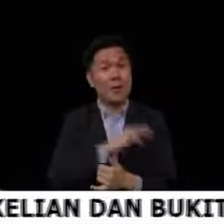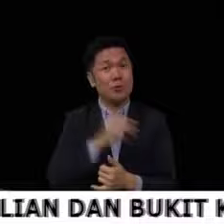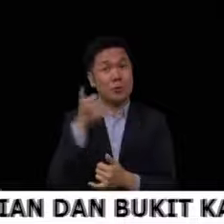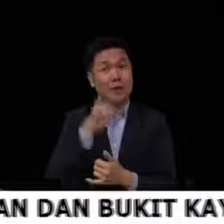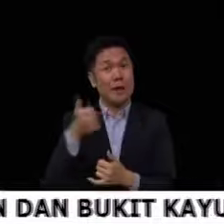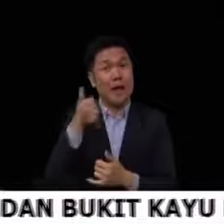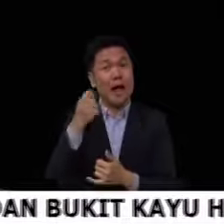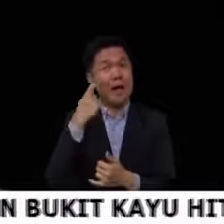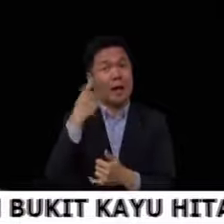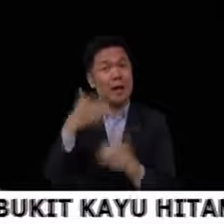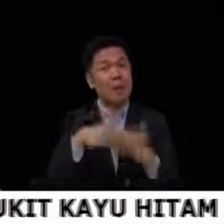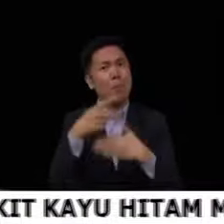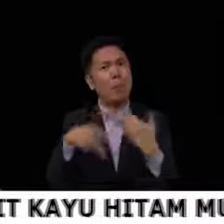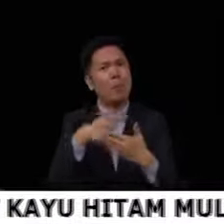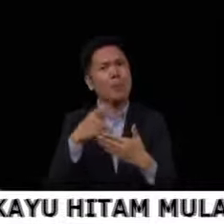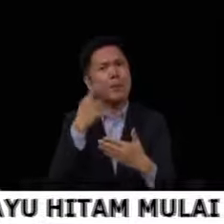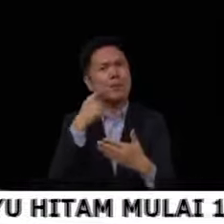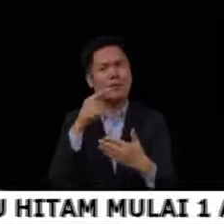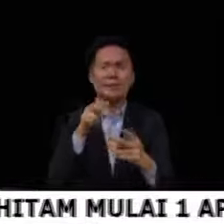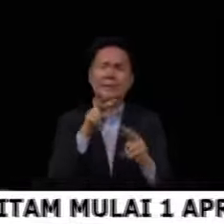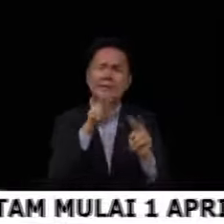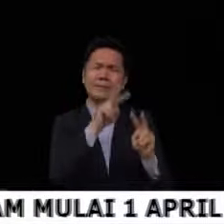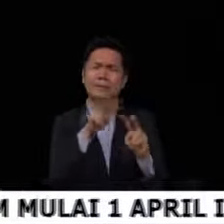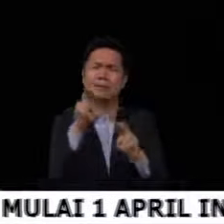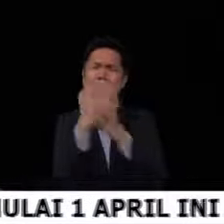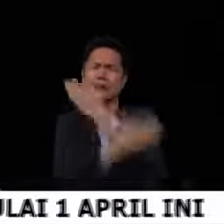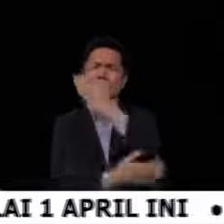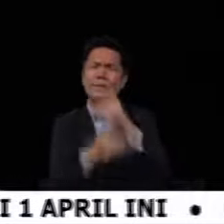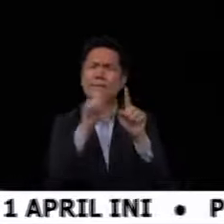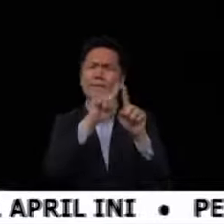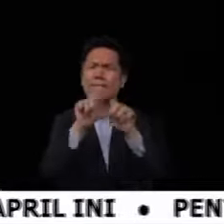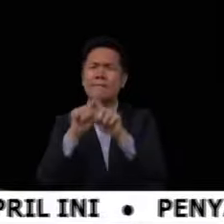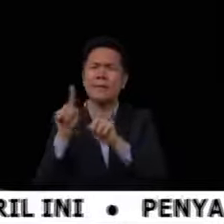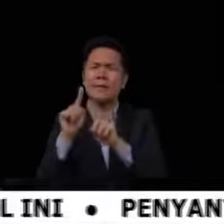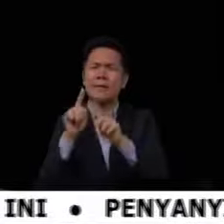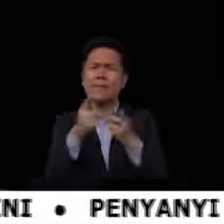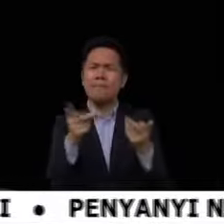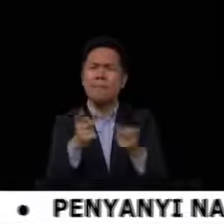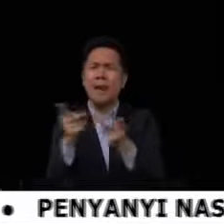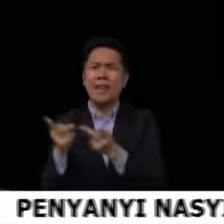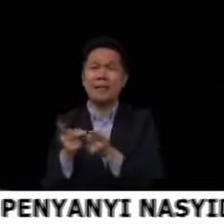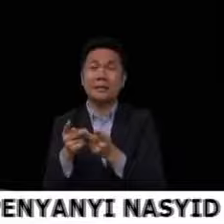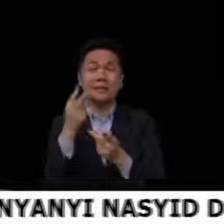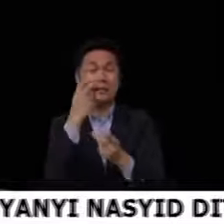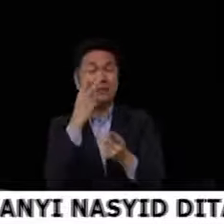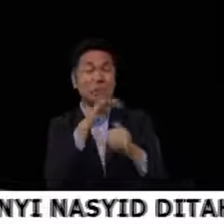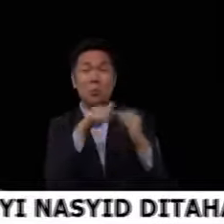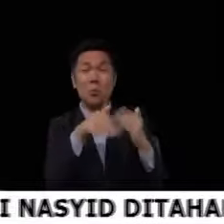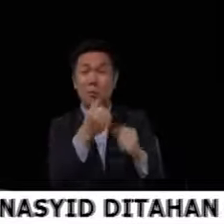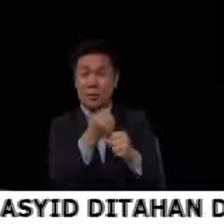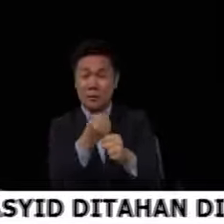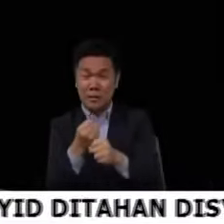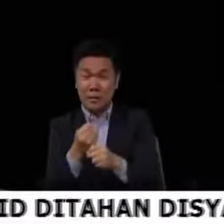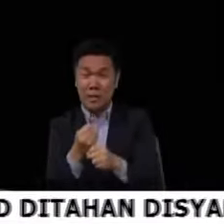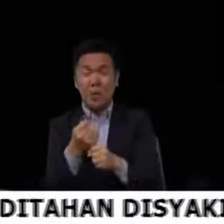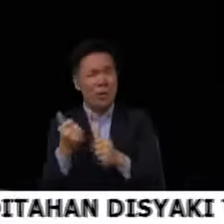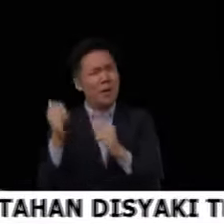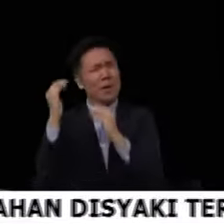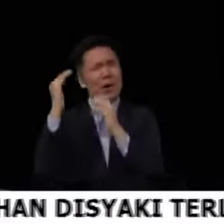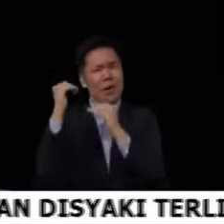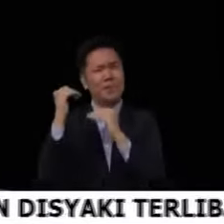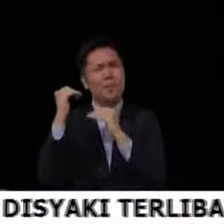kita akan melaksanakan program untuk kita jelajah balik kita akan melihat Hai untuk memantau semua pekerjaan ini dan diharapkan